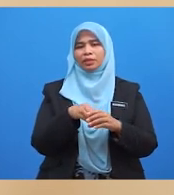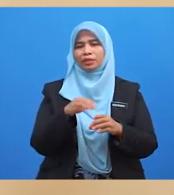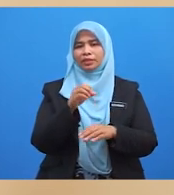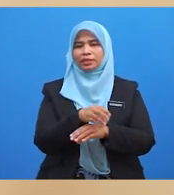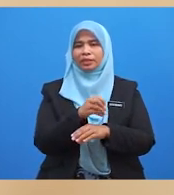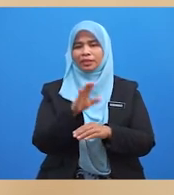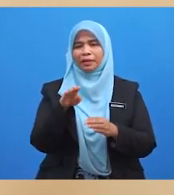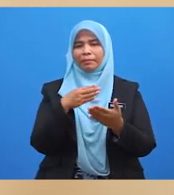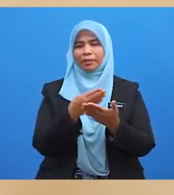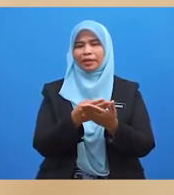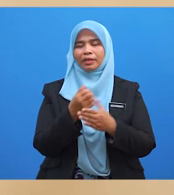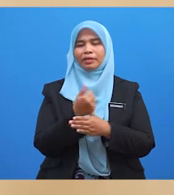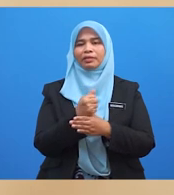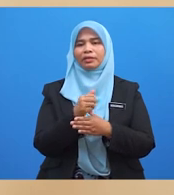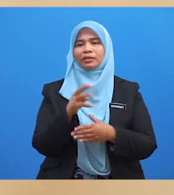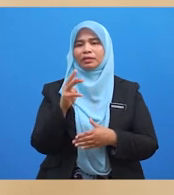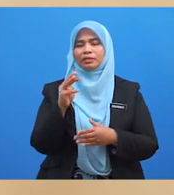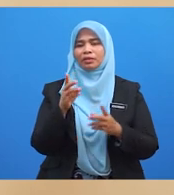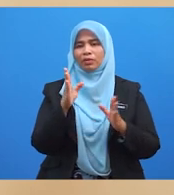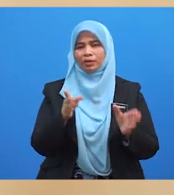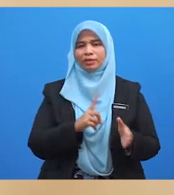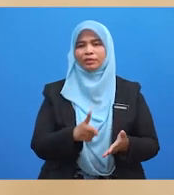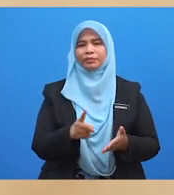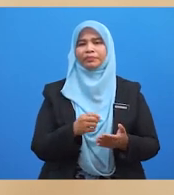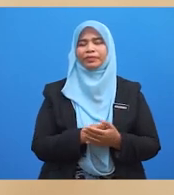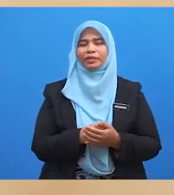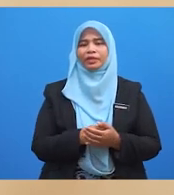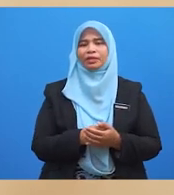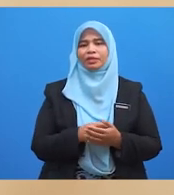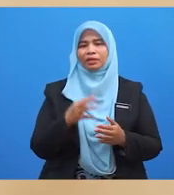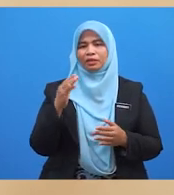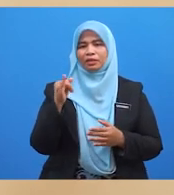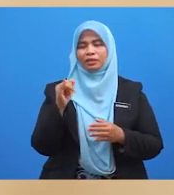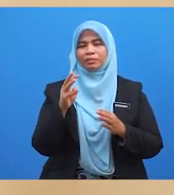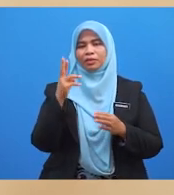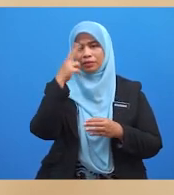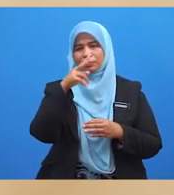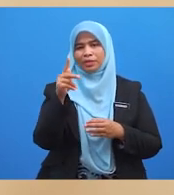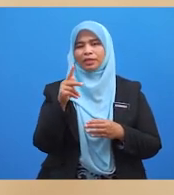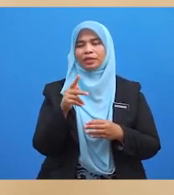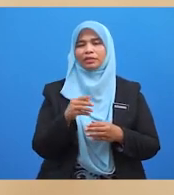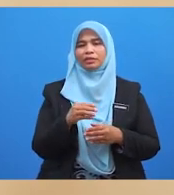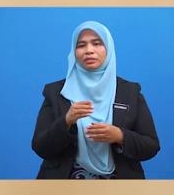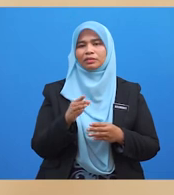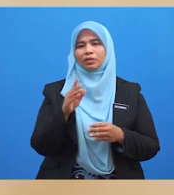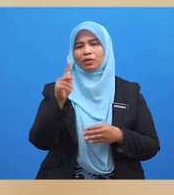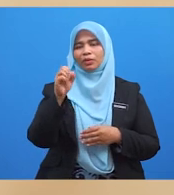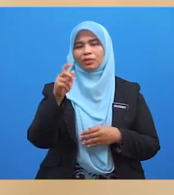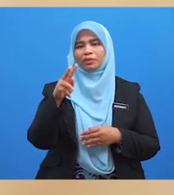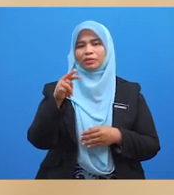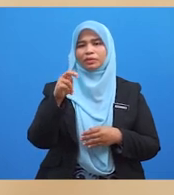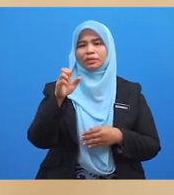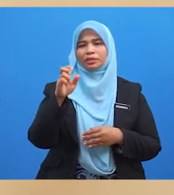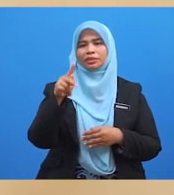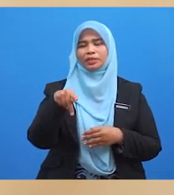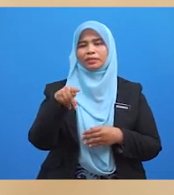baik antara Muslim. Dan ia merupakan sebahagian konsep syura yang